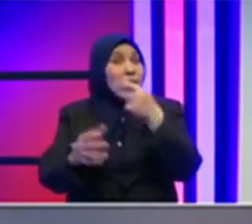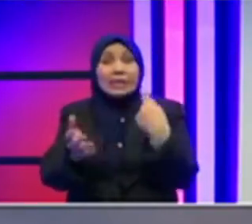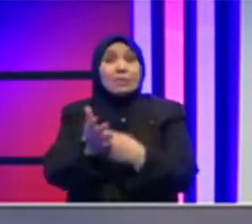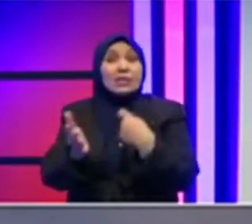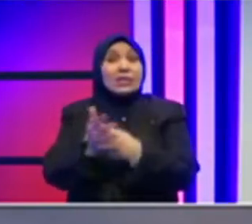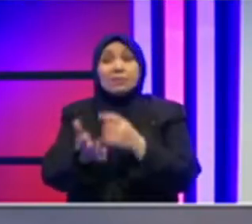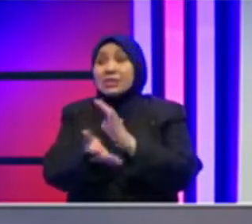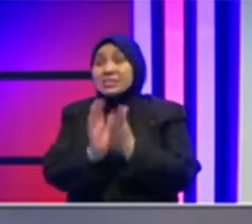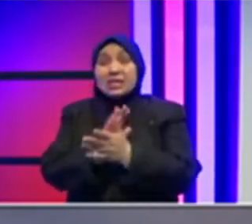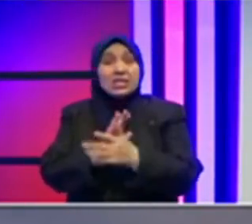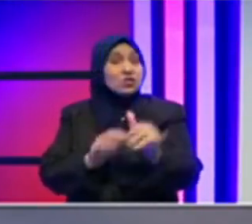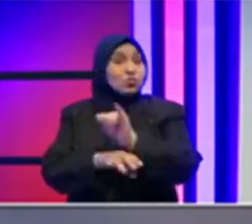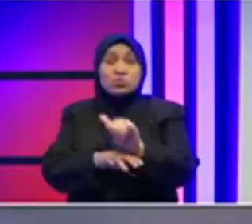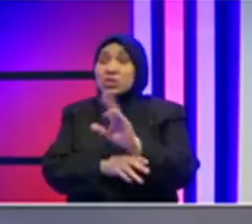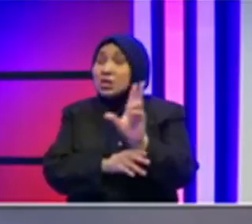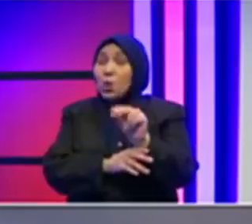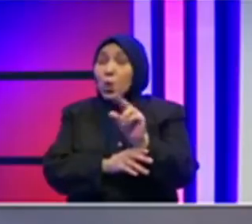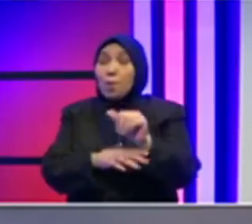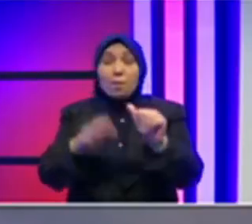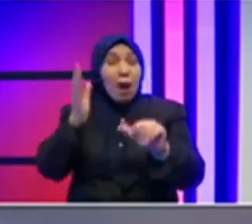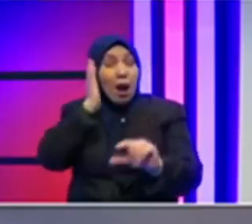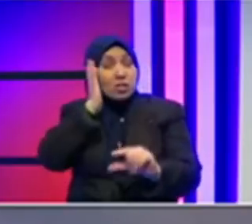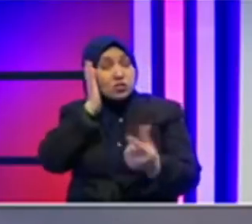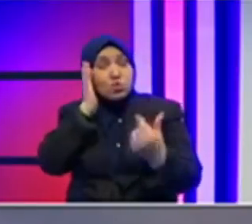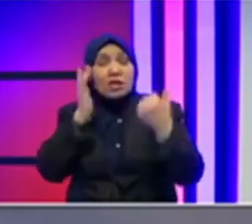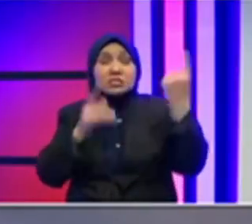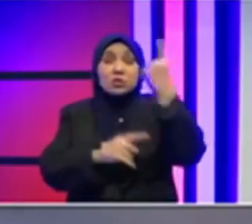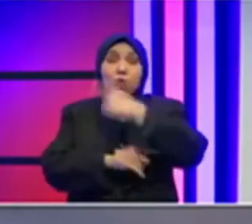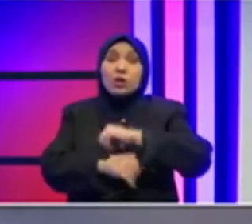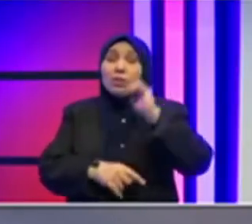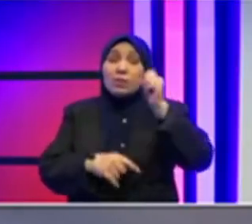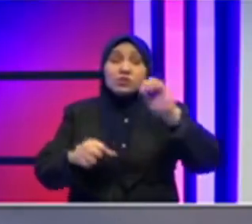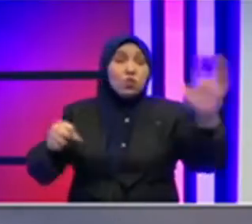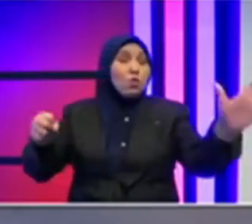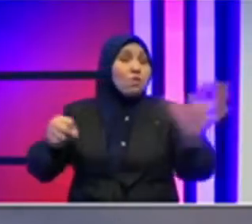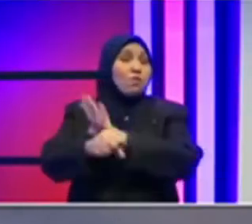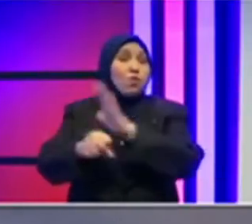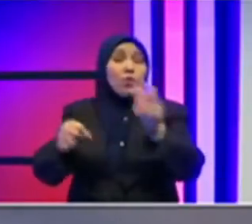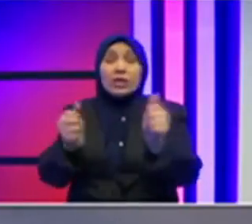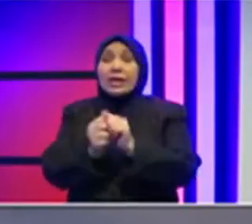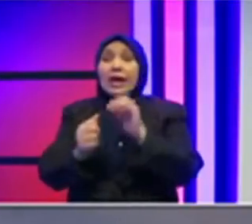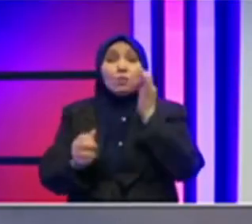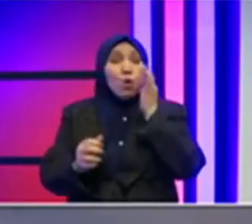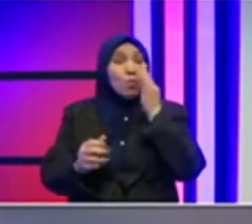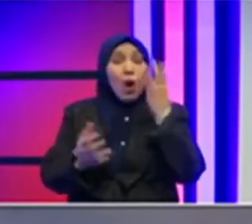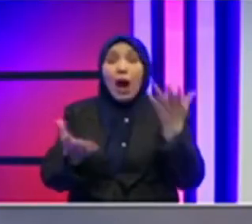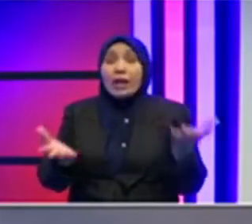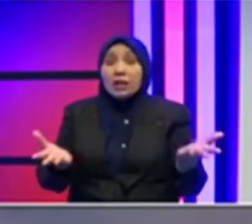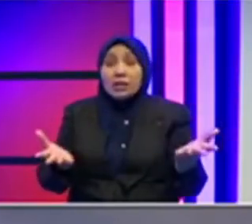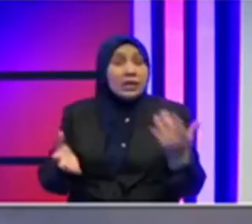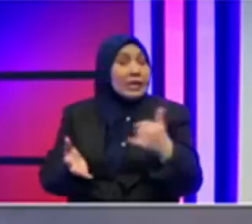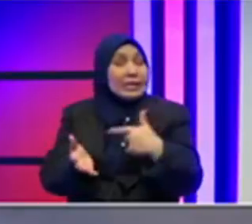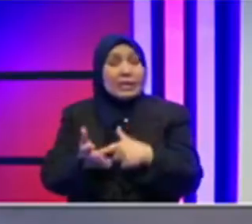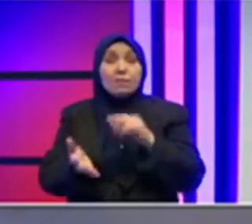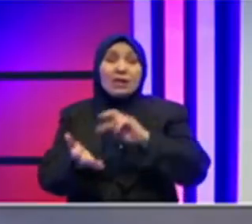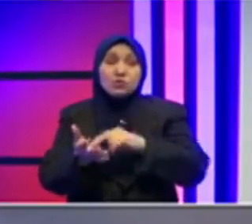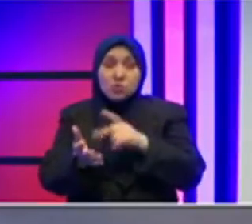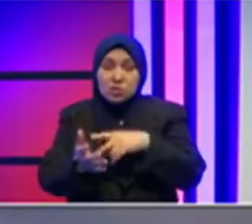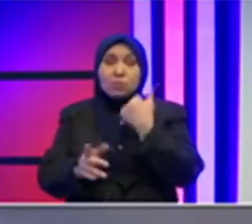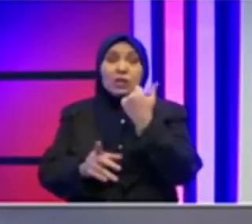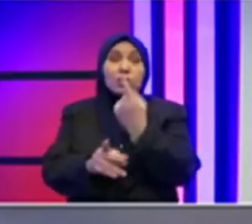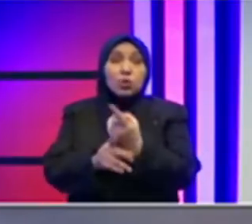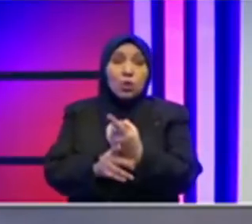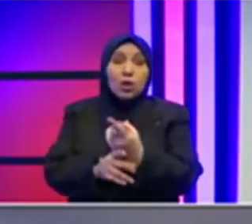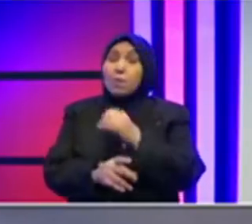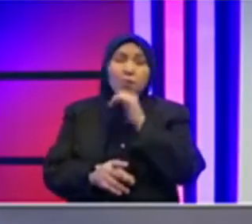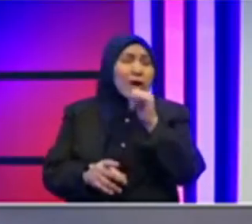syurga. Ya. Kan? Baca Quran satu hari, besok dah rumah penuh dengan buah-buahan lah. Kan? Ini maksudnya betul.